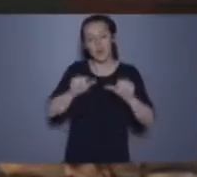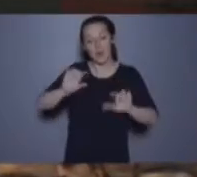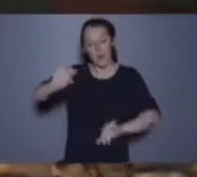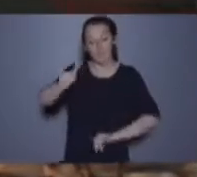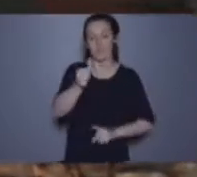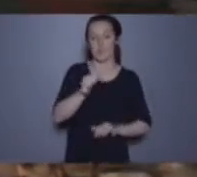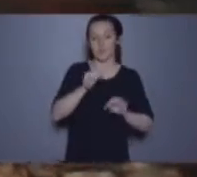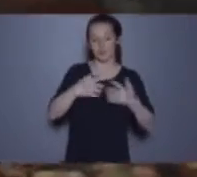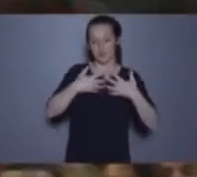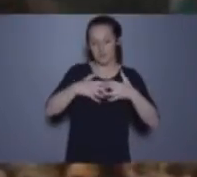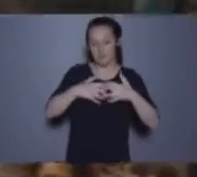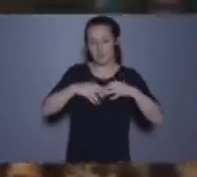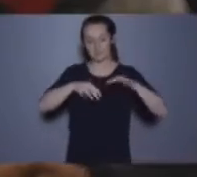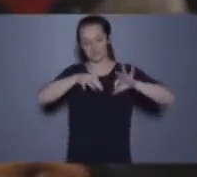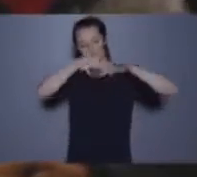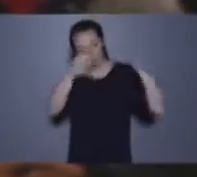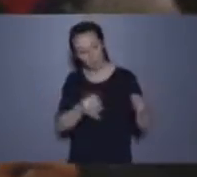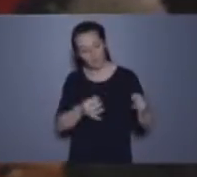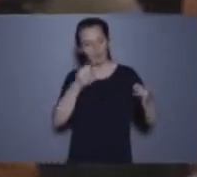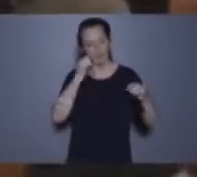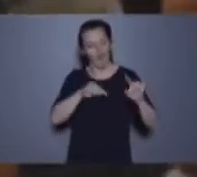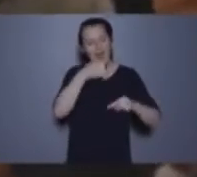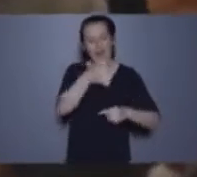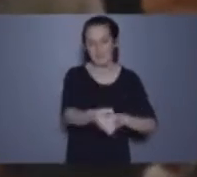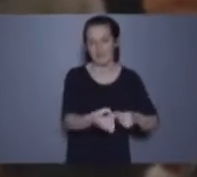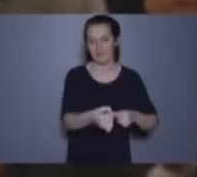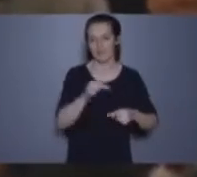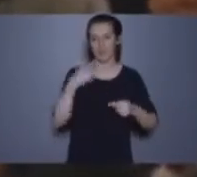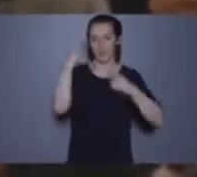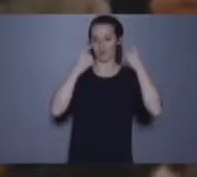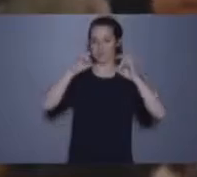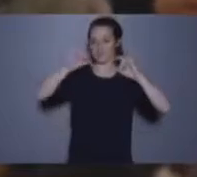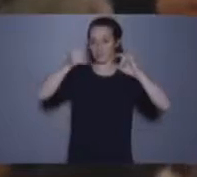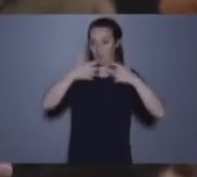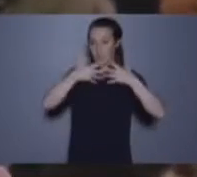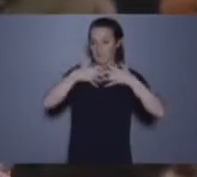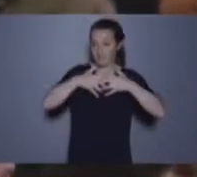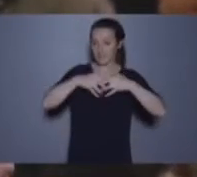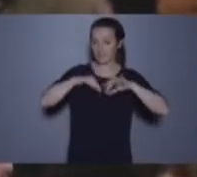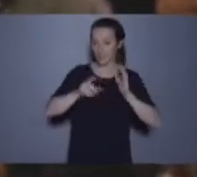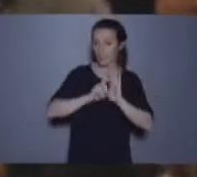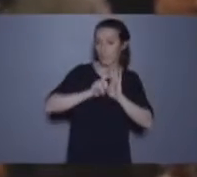le mécanisme, la comptabilité derrière. C'est comme ça qu'il faut réfléchir. Sinon, on ne vit plus dans un